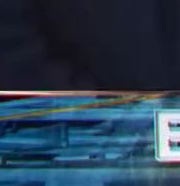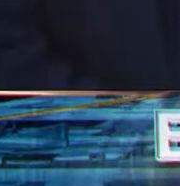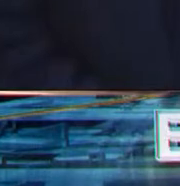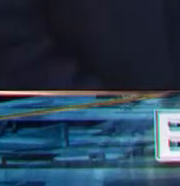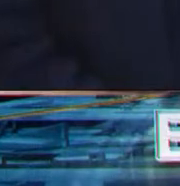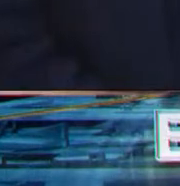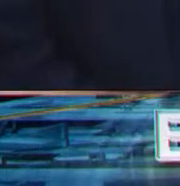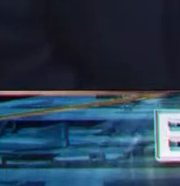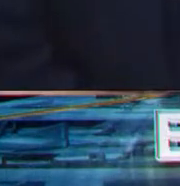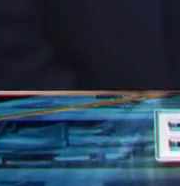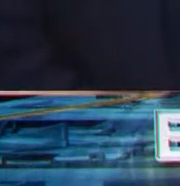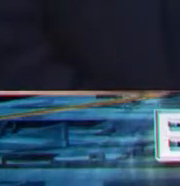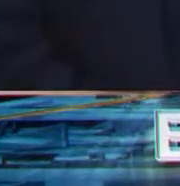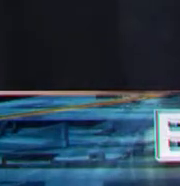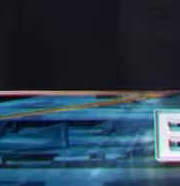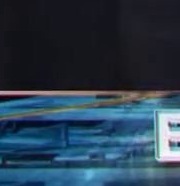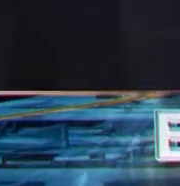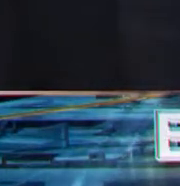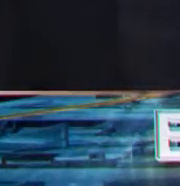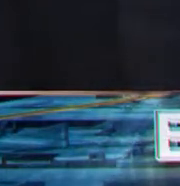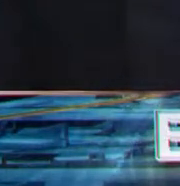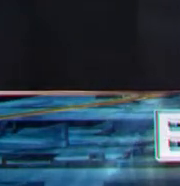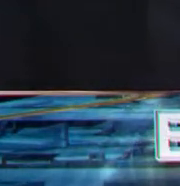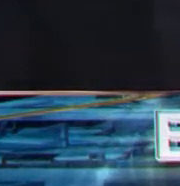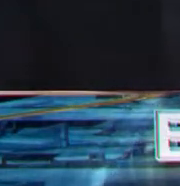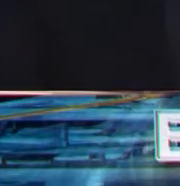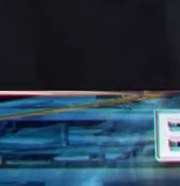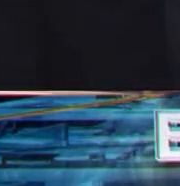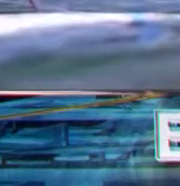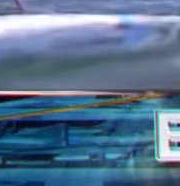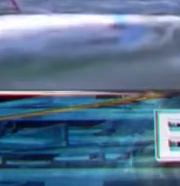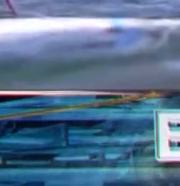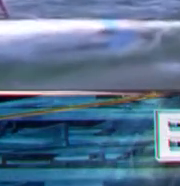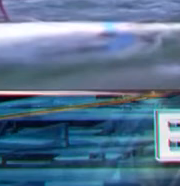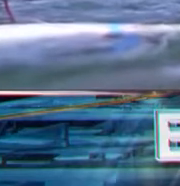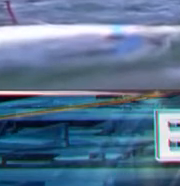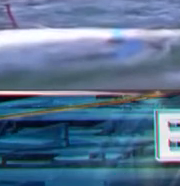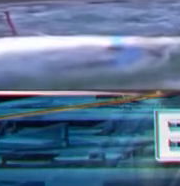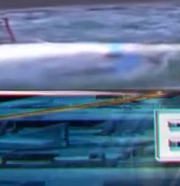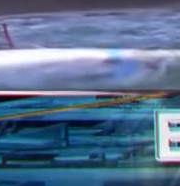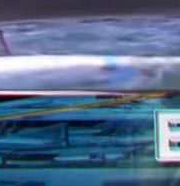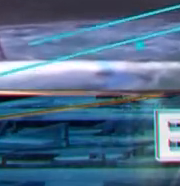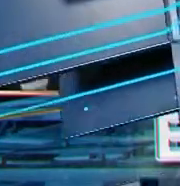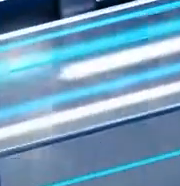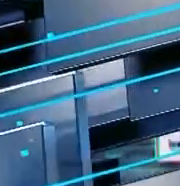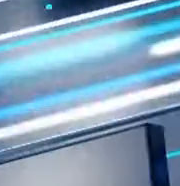Сақтансаң сақтайды, облыс аумағында су тасқынның алдын алу, көктем 2020 оқу жаттығы жүріп жатыр.